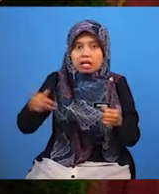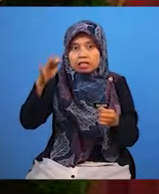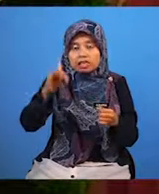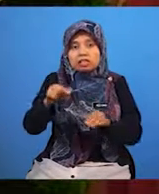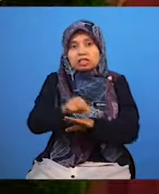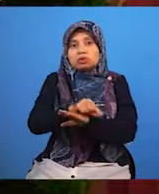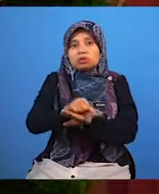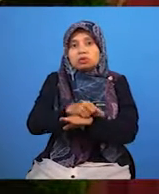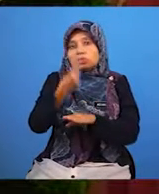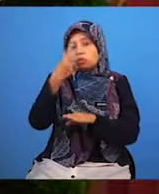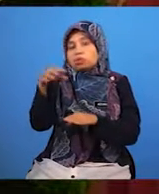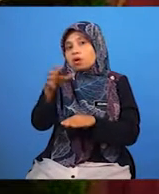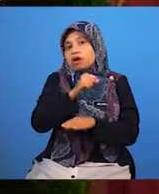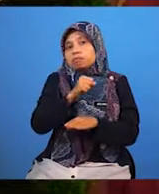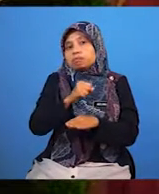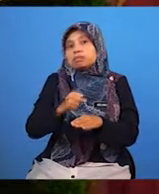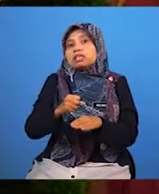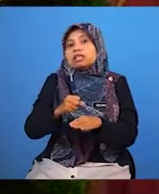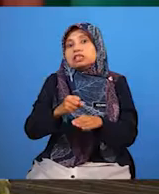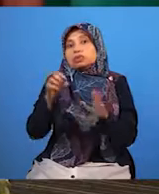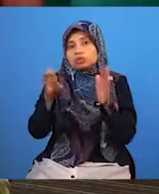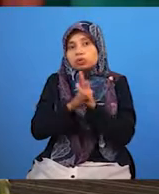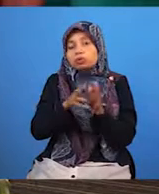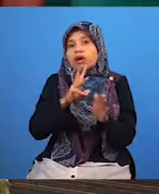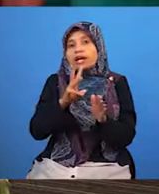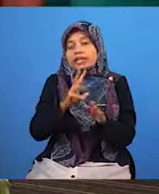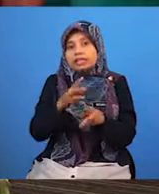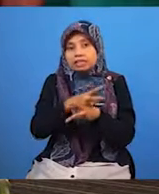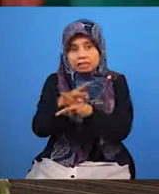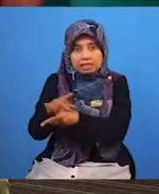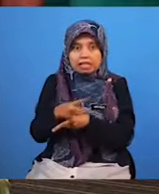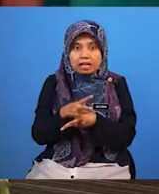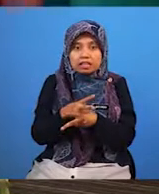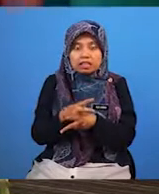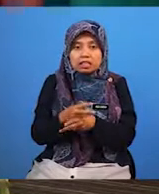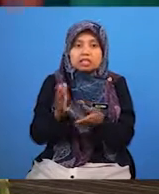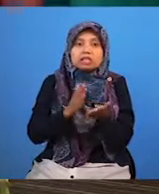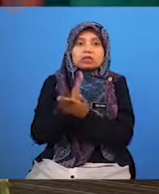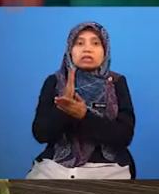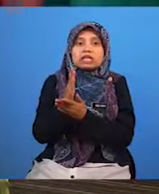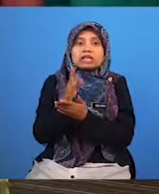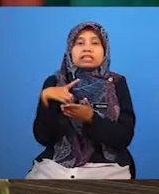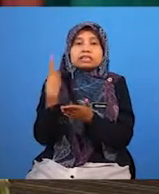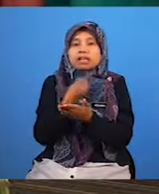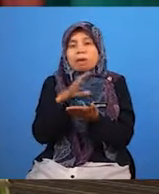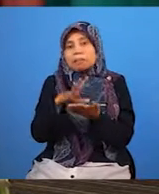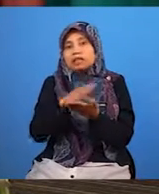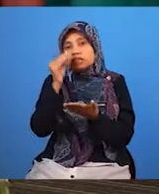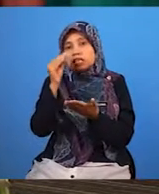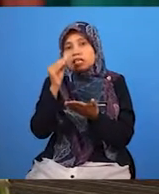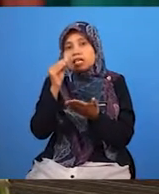digunakan untuk mengambil sampel air ternakan. Sekarang, mari kita teruskan pembelajaran kita dengan